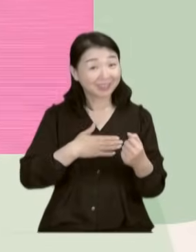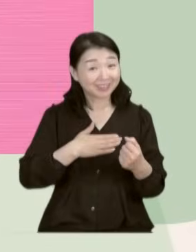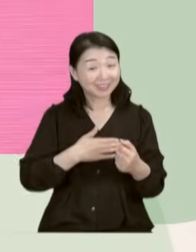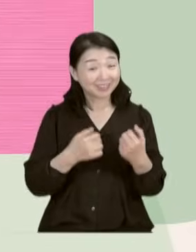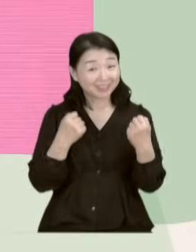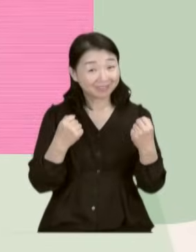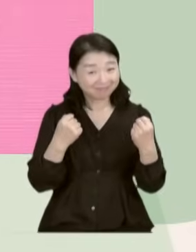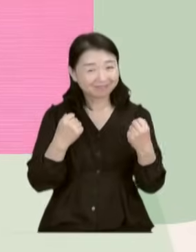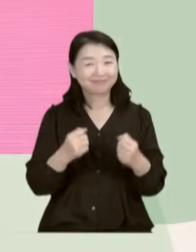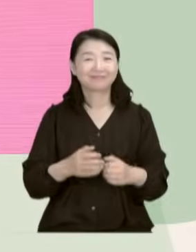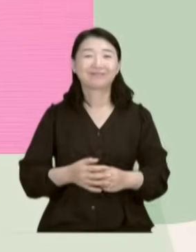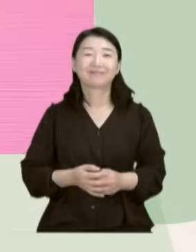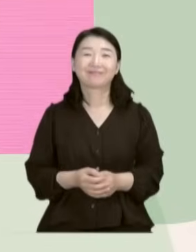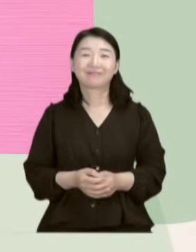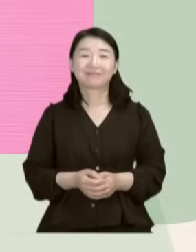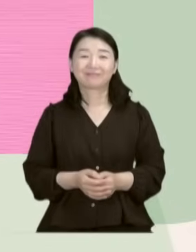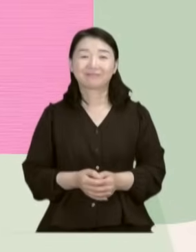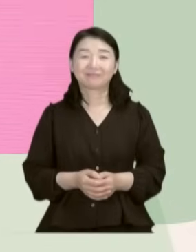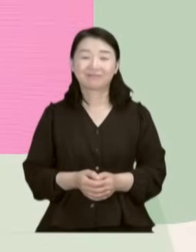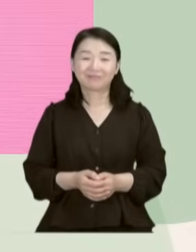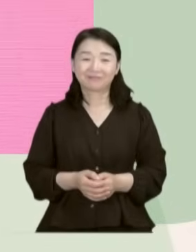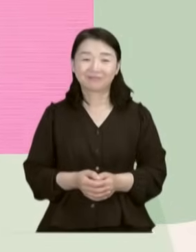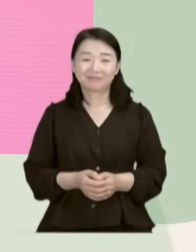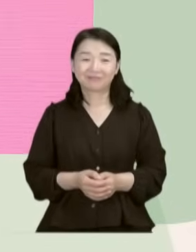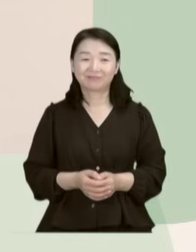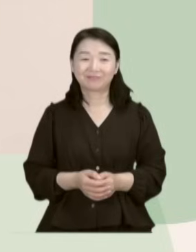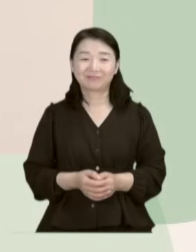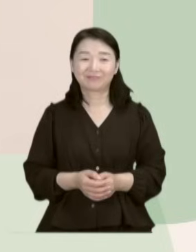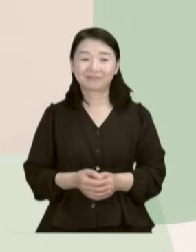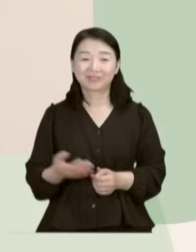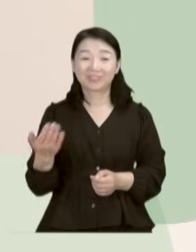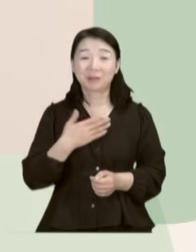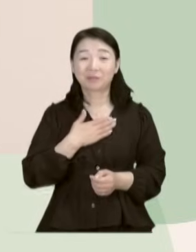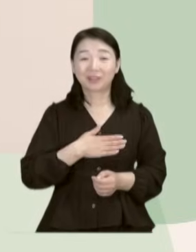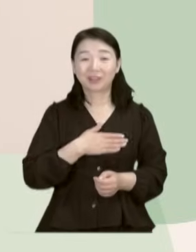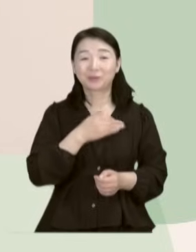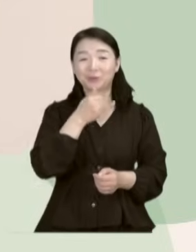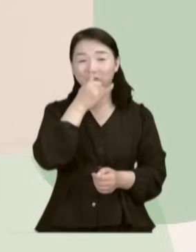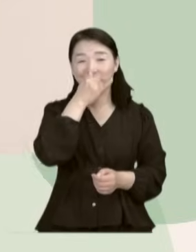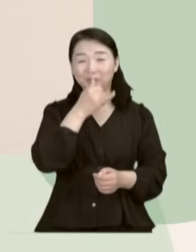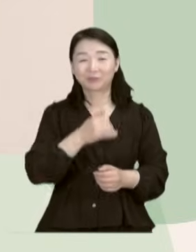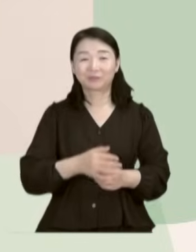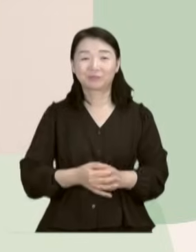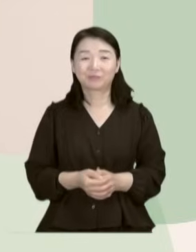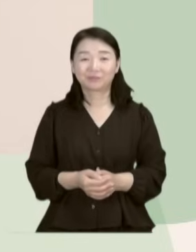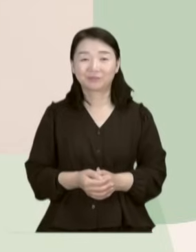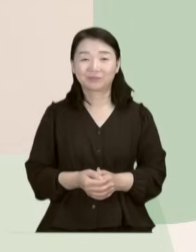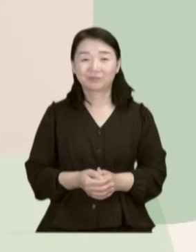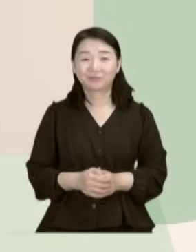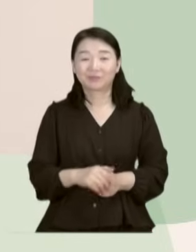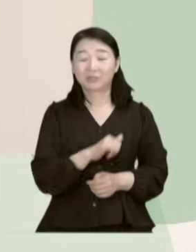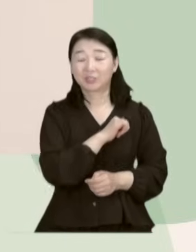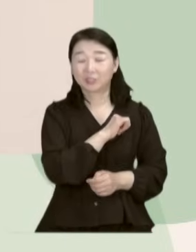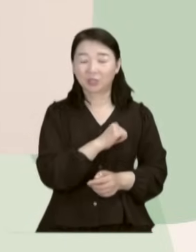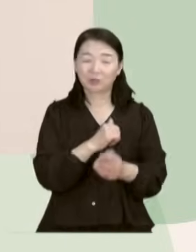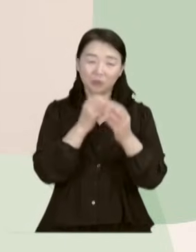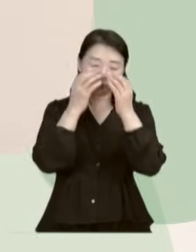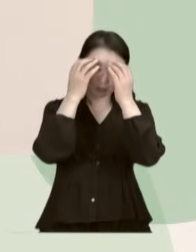동생으로 화이팅 알지 은서가 사랑한다 은성 씨 아픈 거 너무 잘 알고 있는데